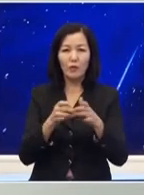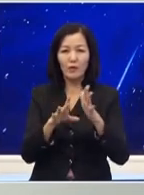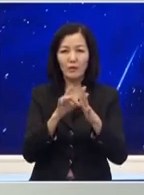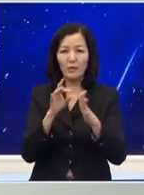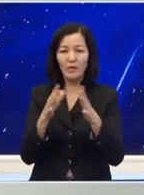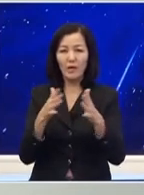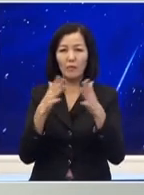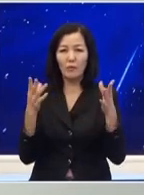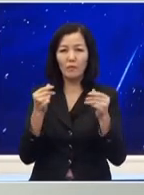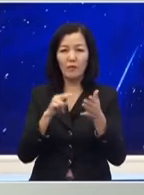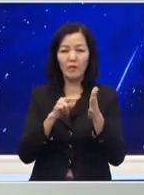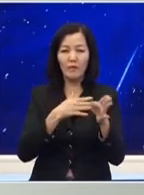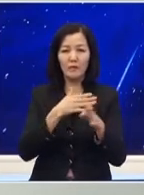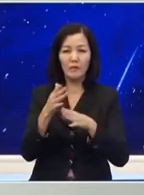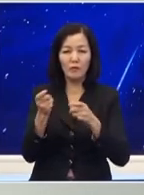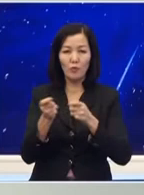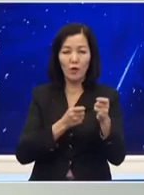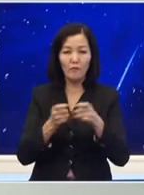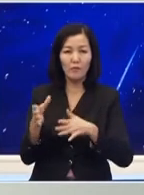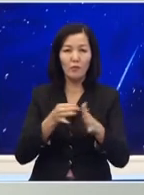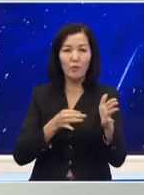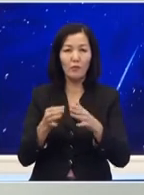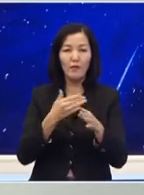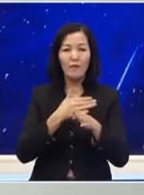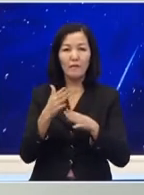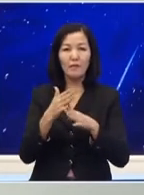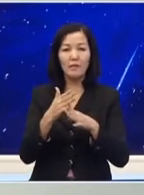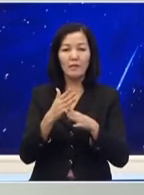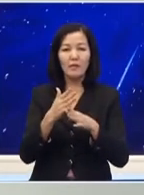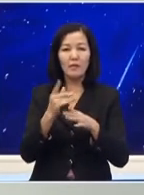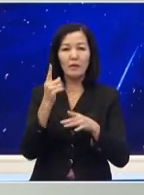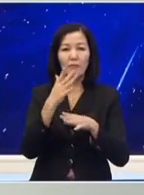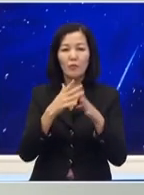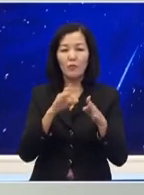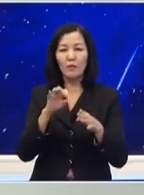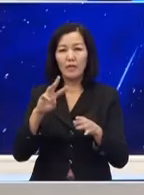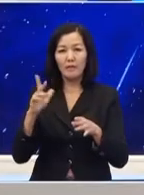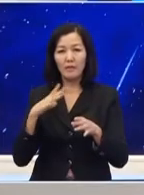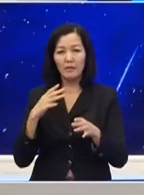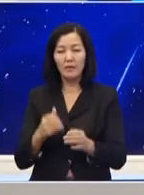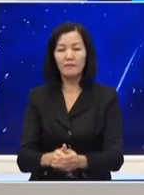объем финансирования. На данный момент руководством области уже выделены порядка 500 000 000 тенге.